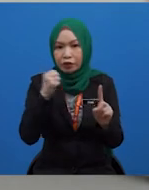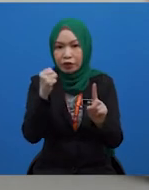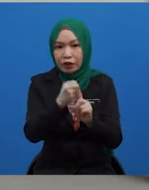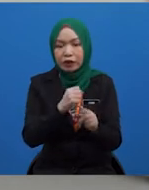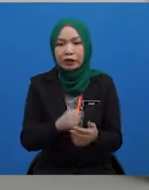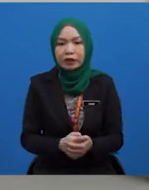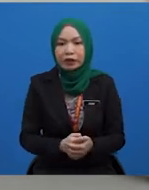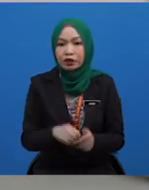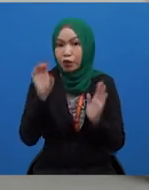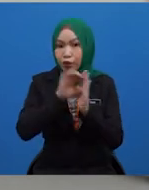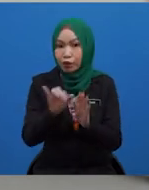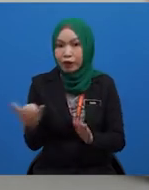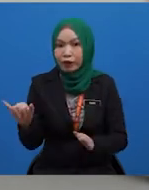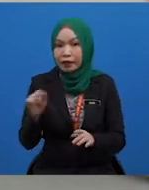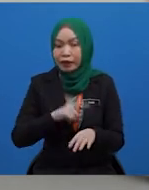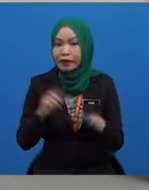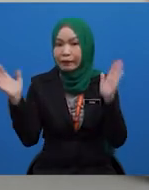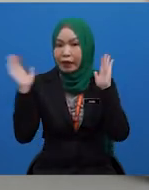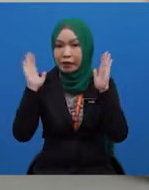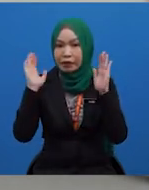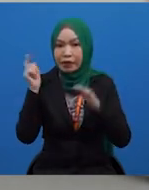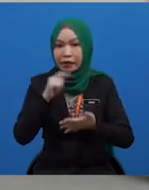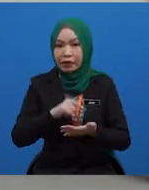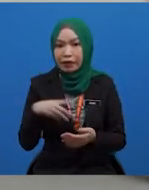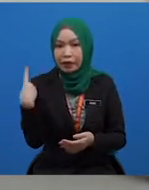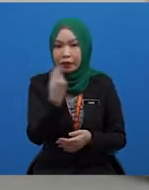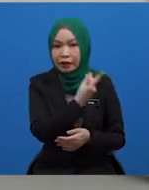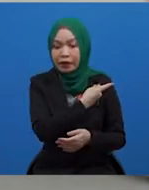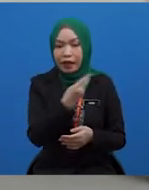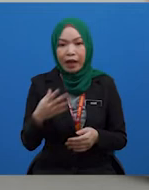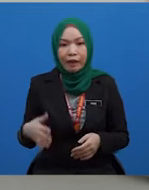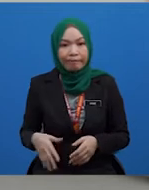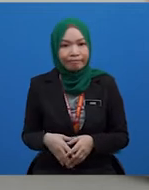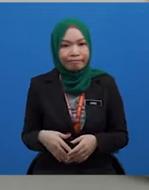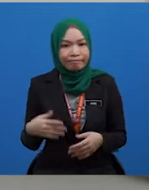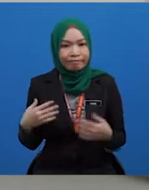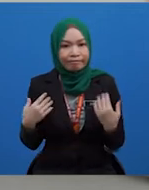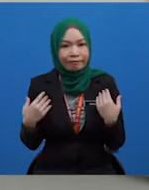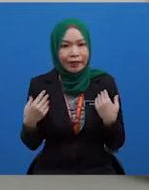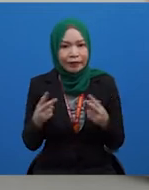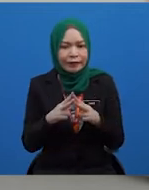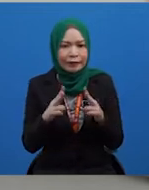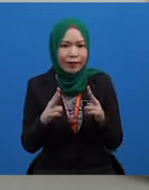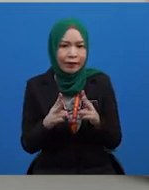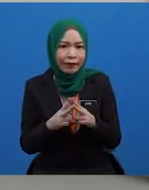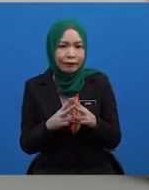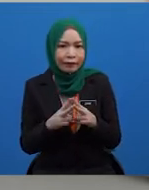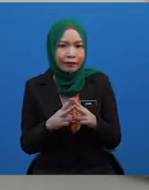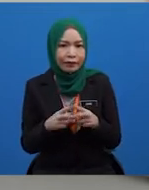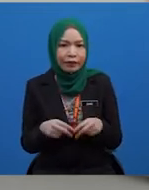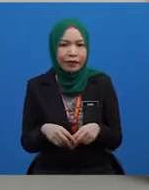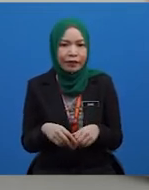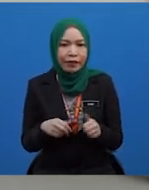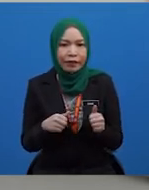di Malaysia, kita mempunyai nilai ketimuran yang lain